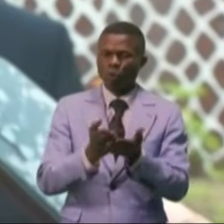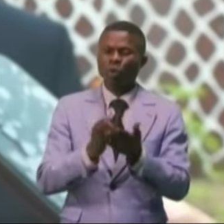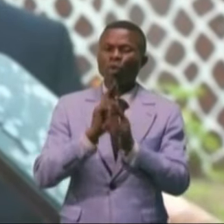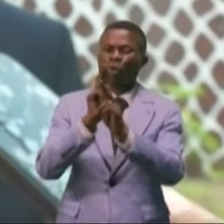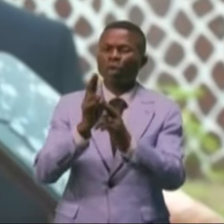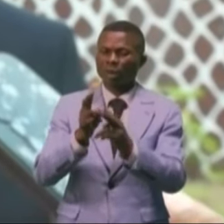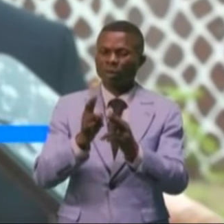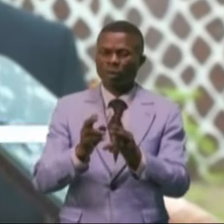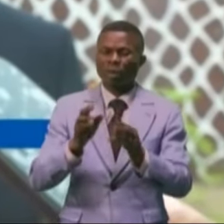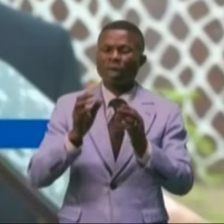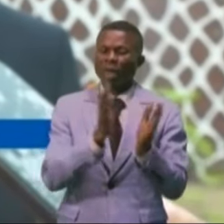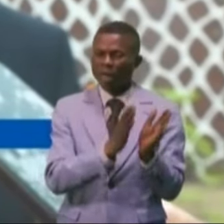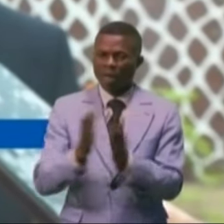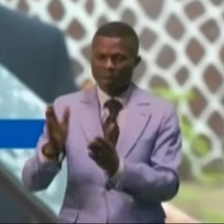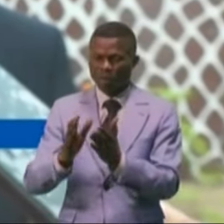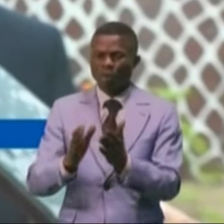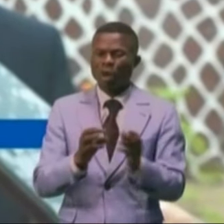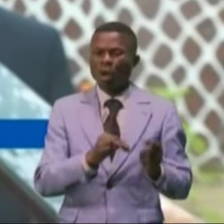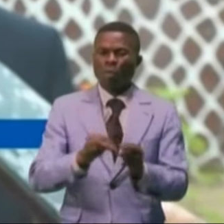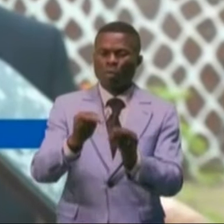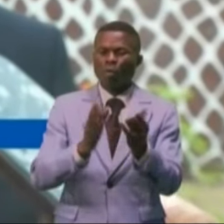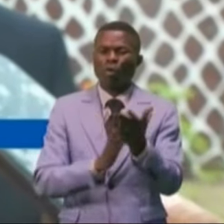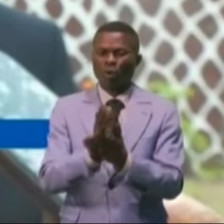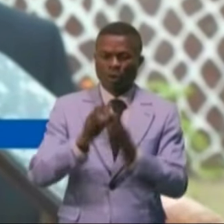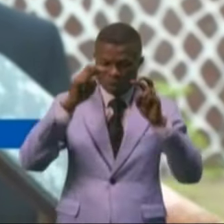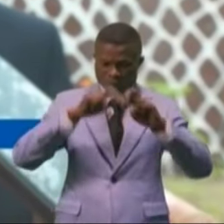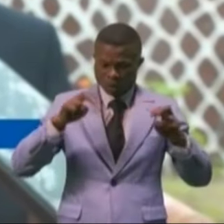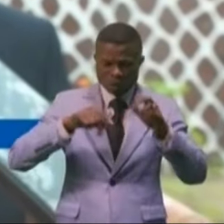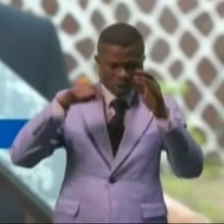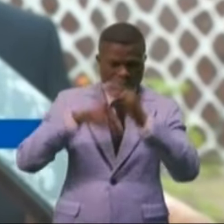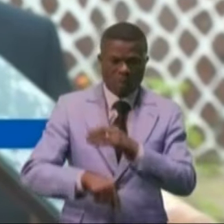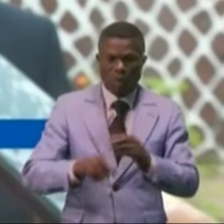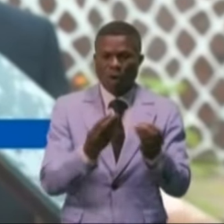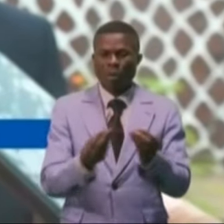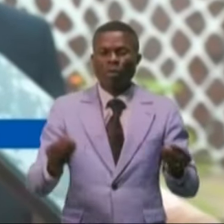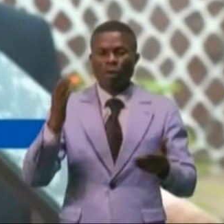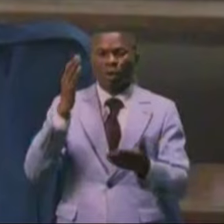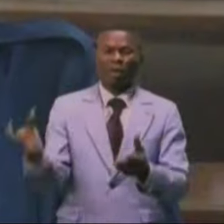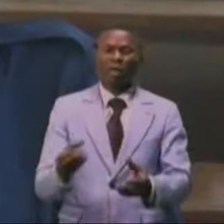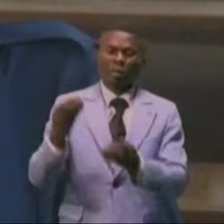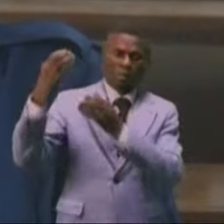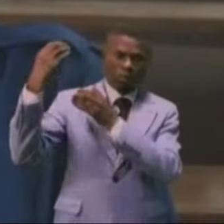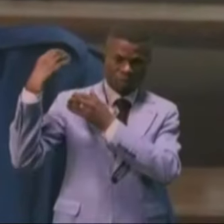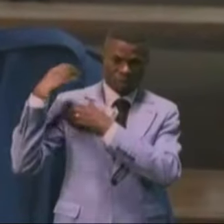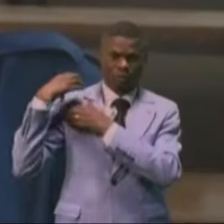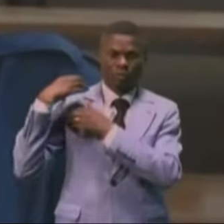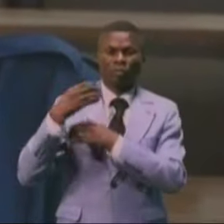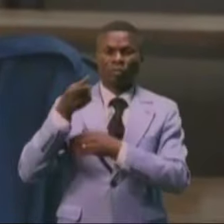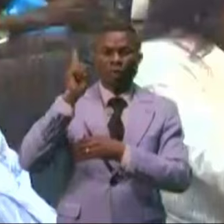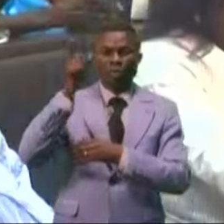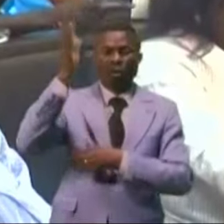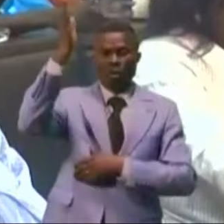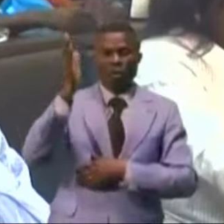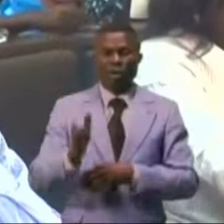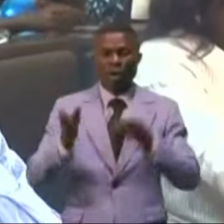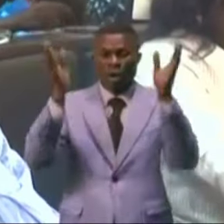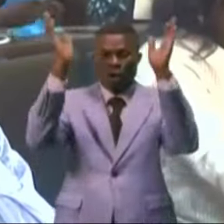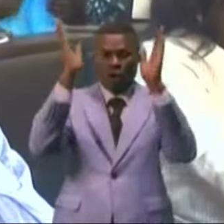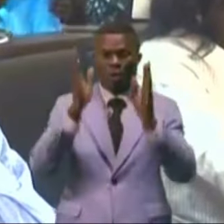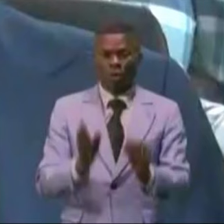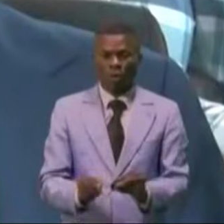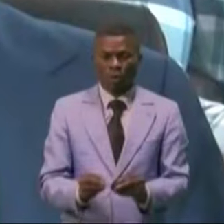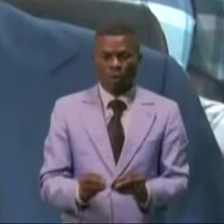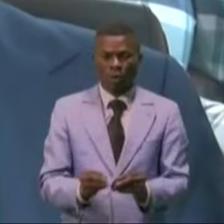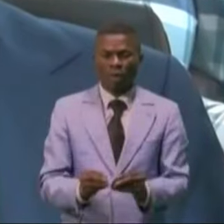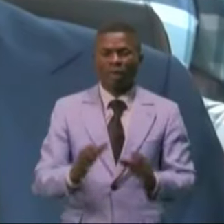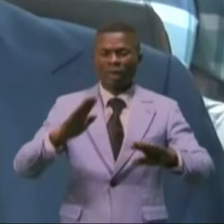pour élaborer des stratégies de recherche et même des stratégies de prise en charge. Ce premier congrès a été une réussite totale à la